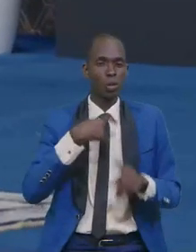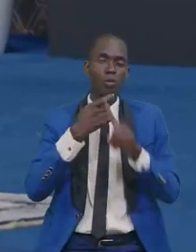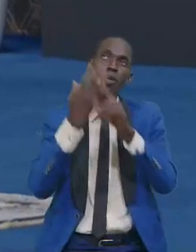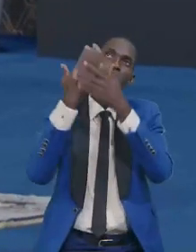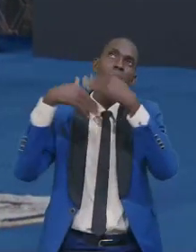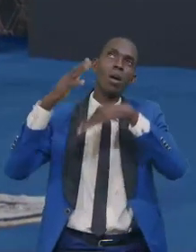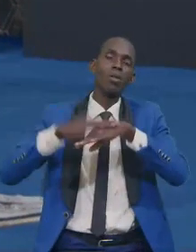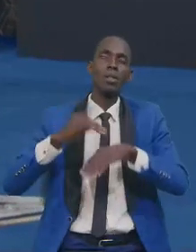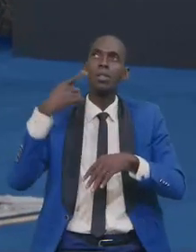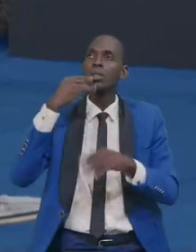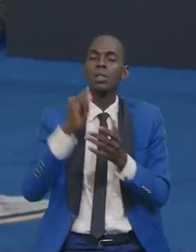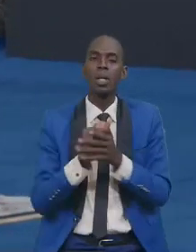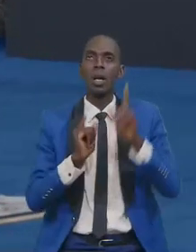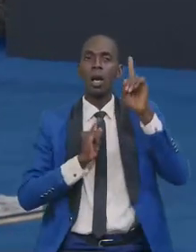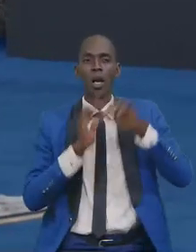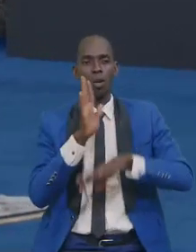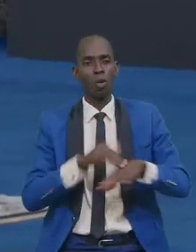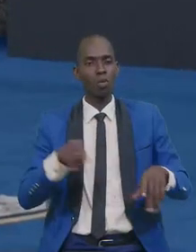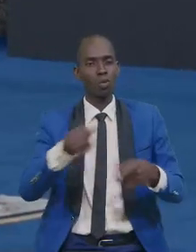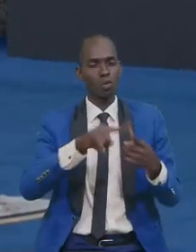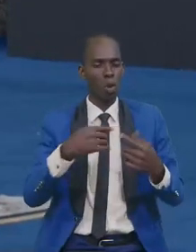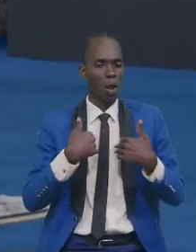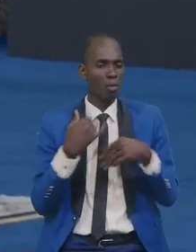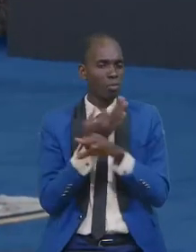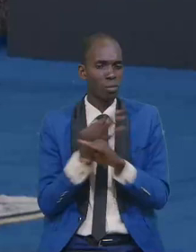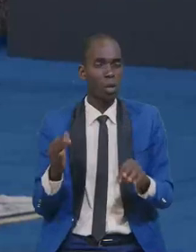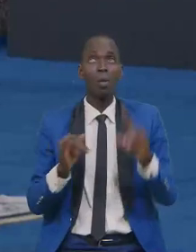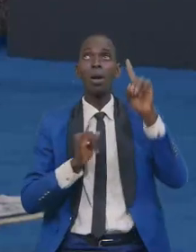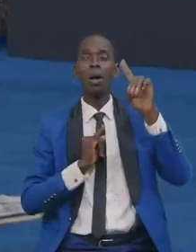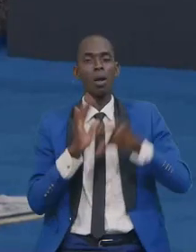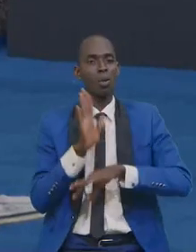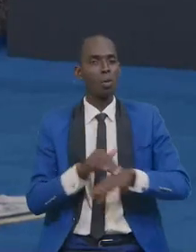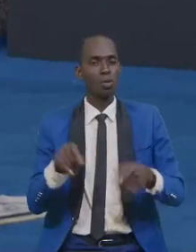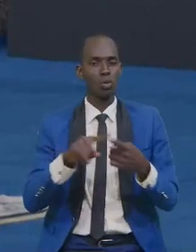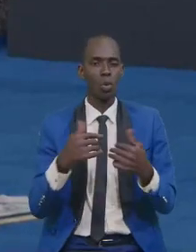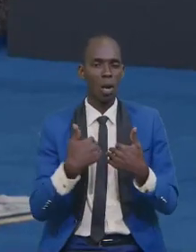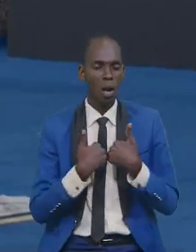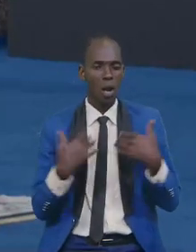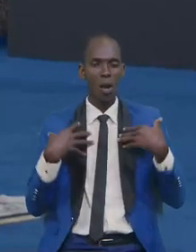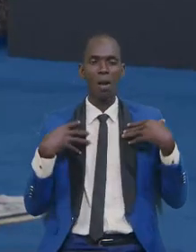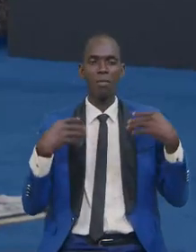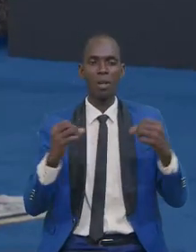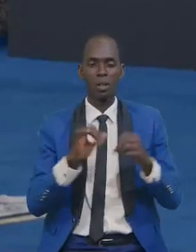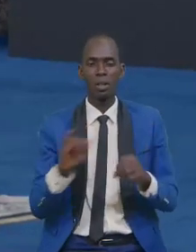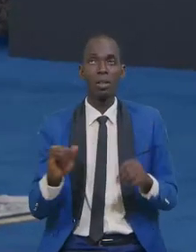ciel. Il dit, je vous appelle pour avoir la libération. Je vous appelle pour avoir la guérison. Je vous appelle pour avoir